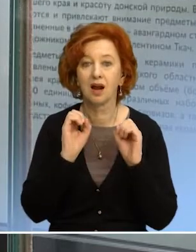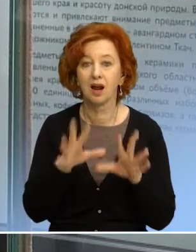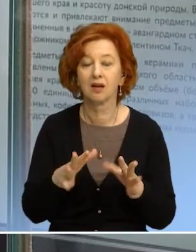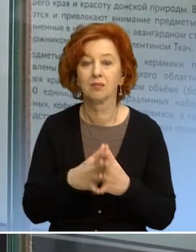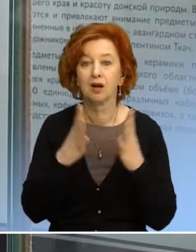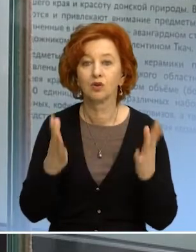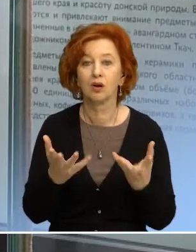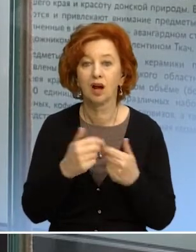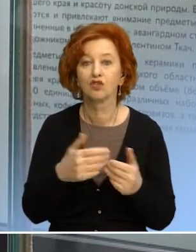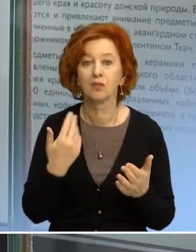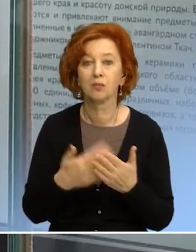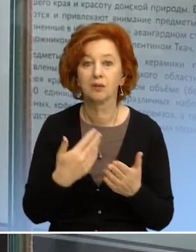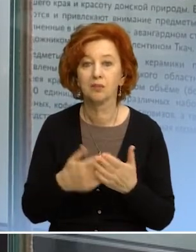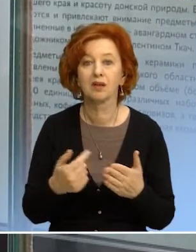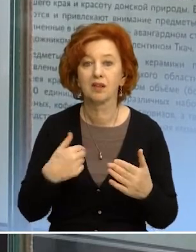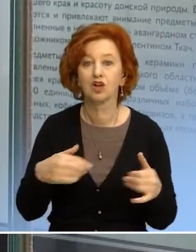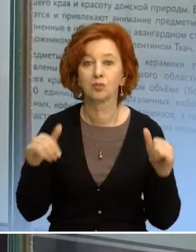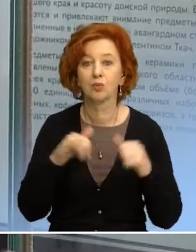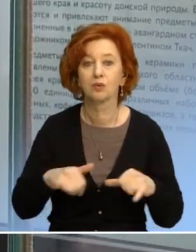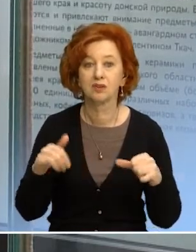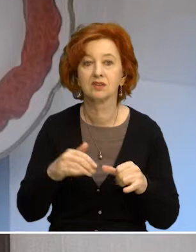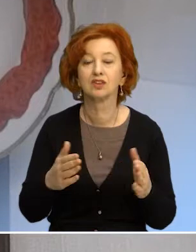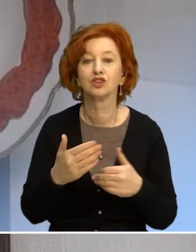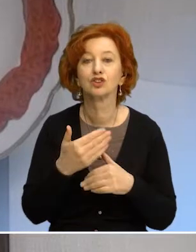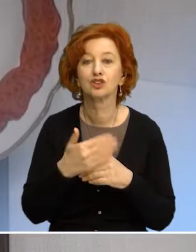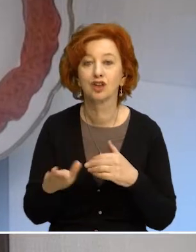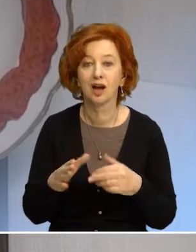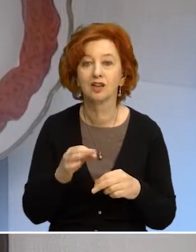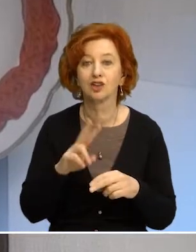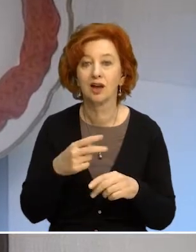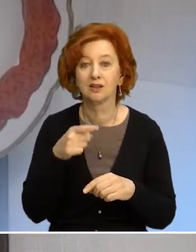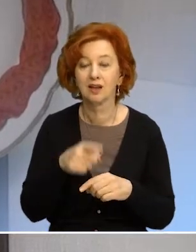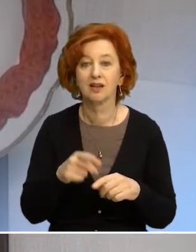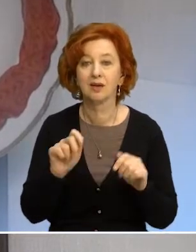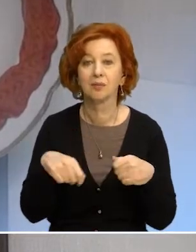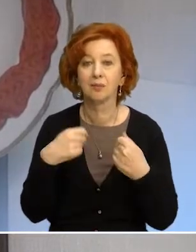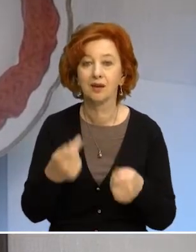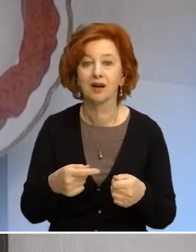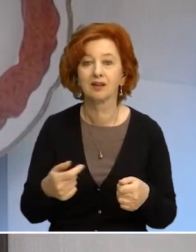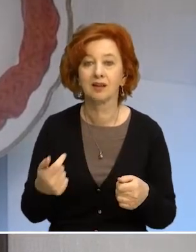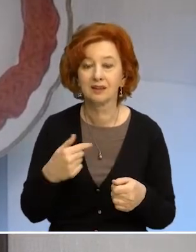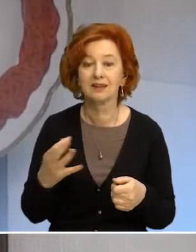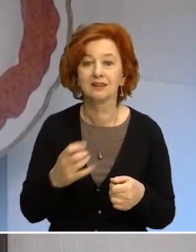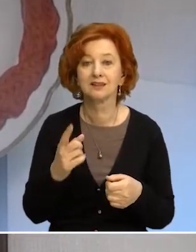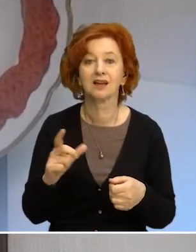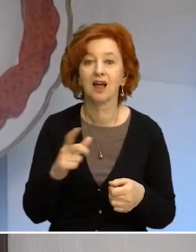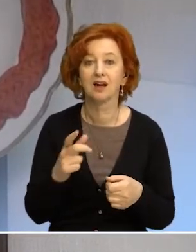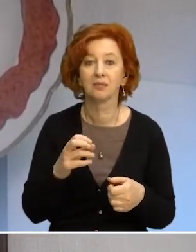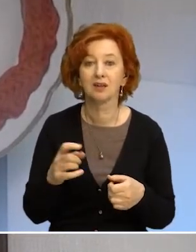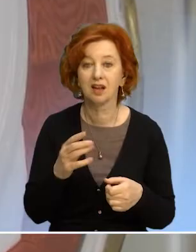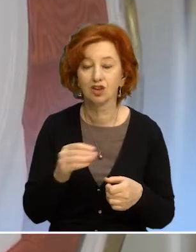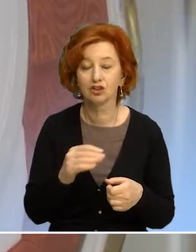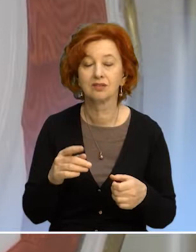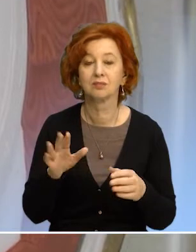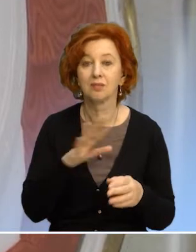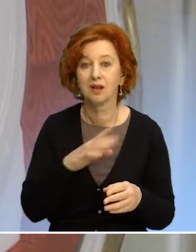достаточно большое количество предметов нашему музею. И вот часть их, это переданная нам из Эрмитажа, из